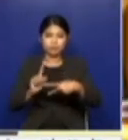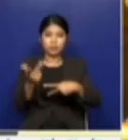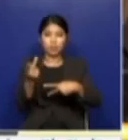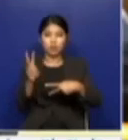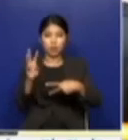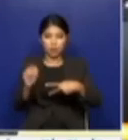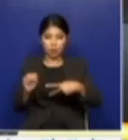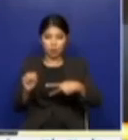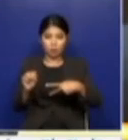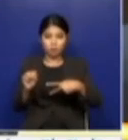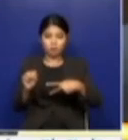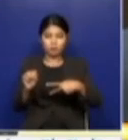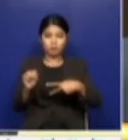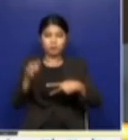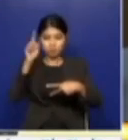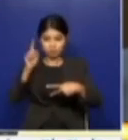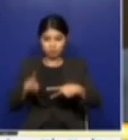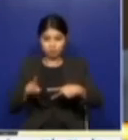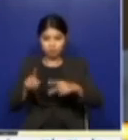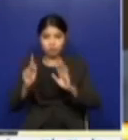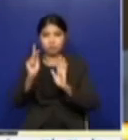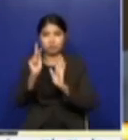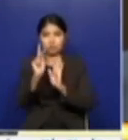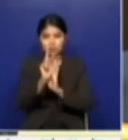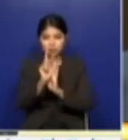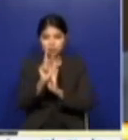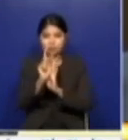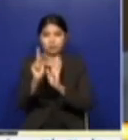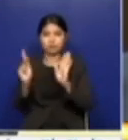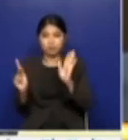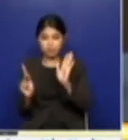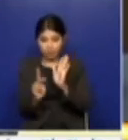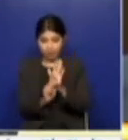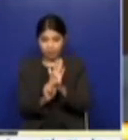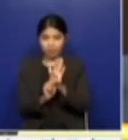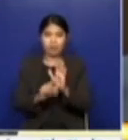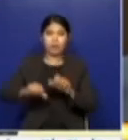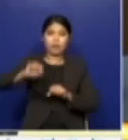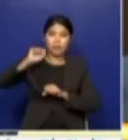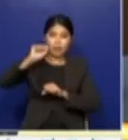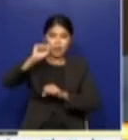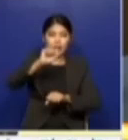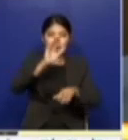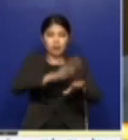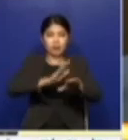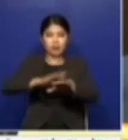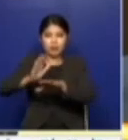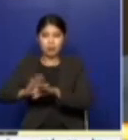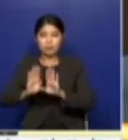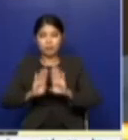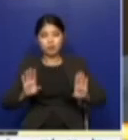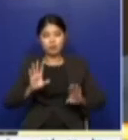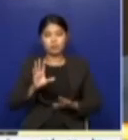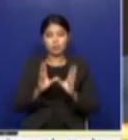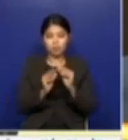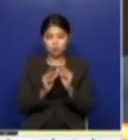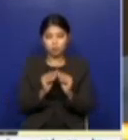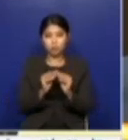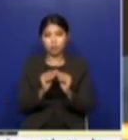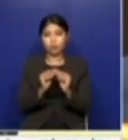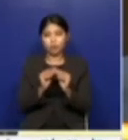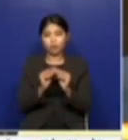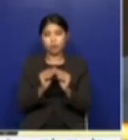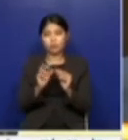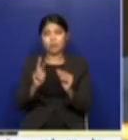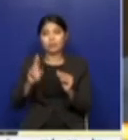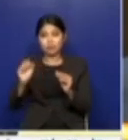ควรเห็นชอบในการตราพระราชกฤษฎีกาเรียกประชุมสภาสมัยวิสามัญข้อ